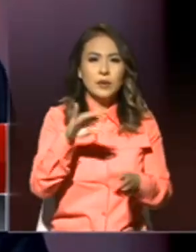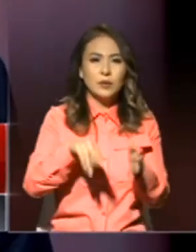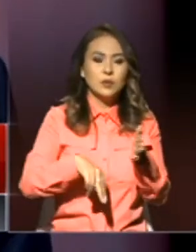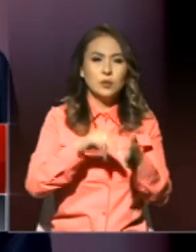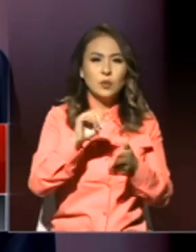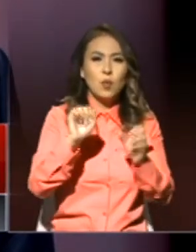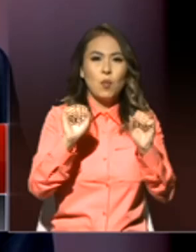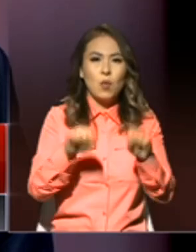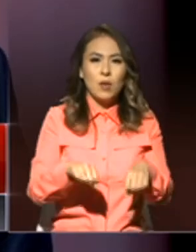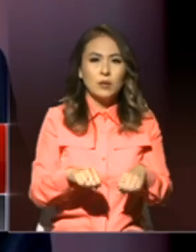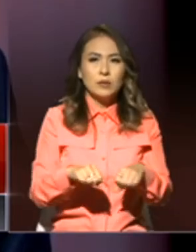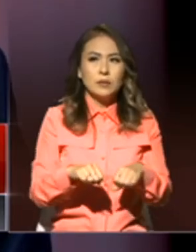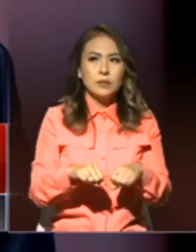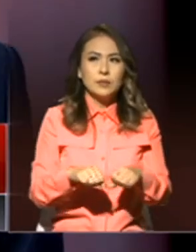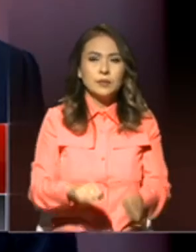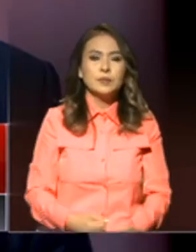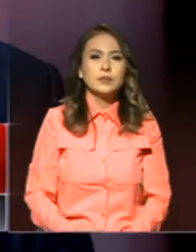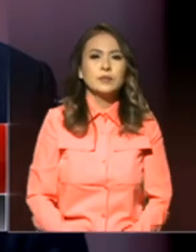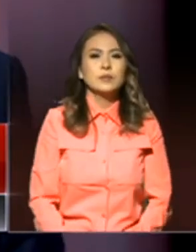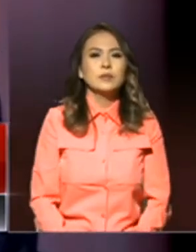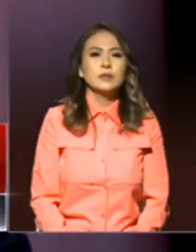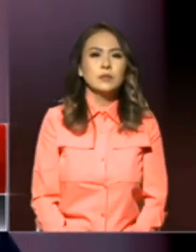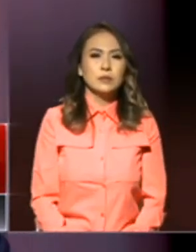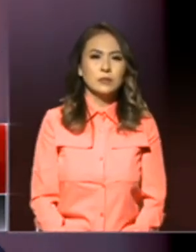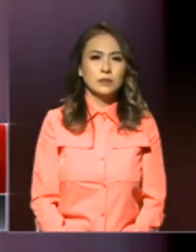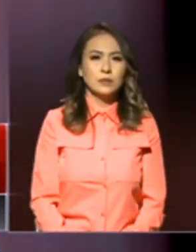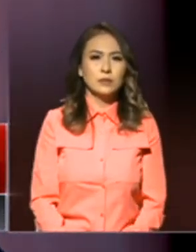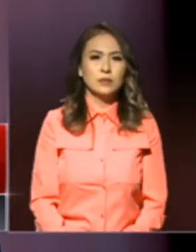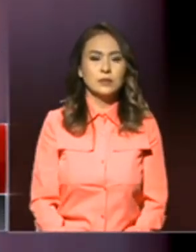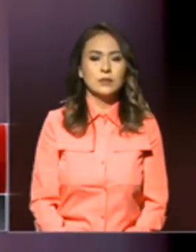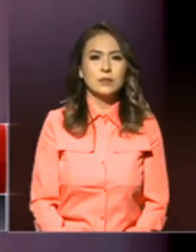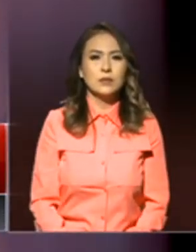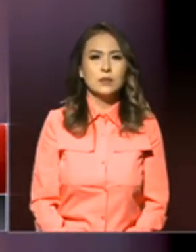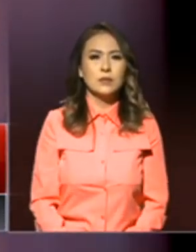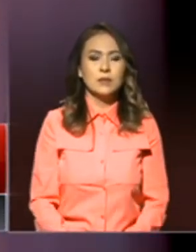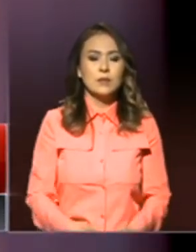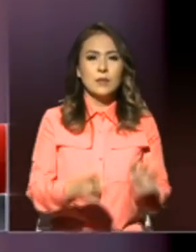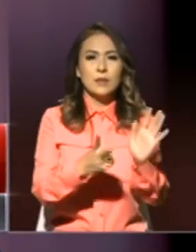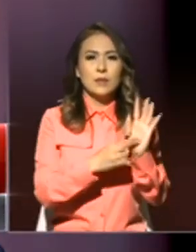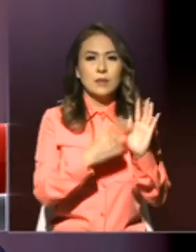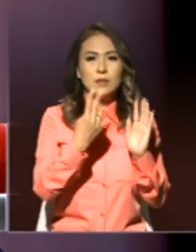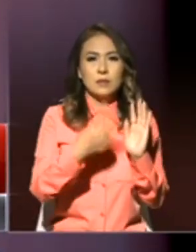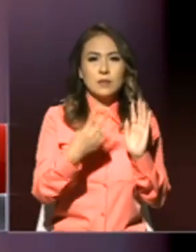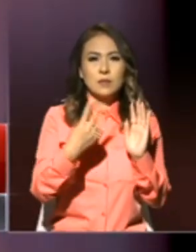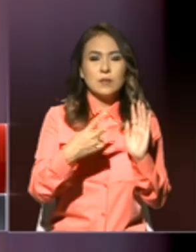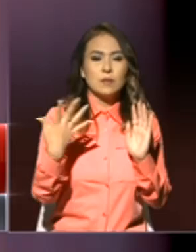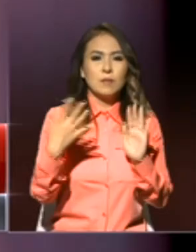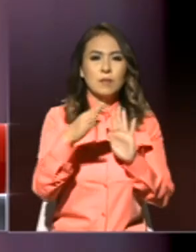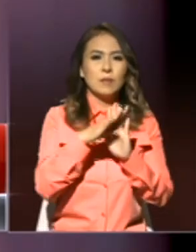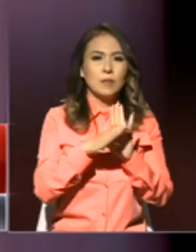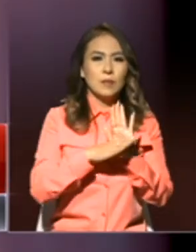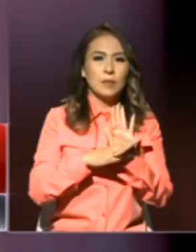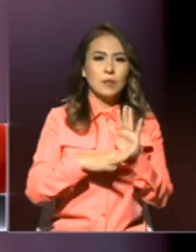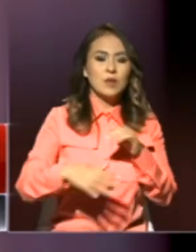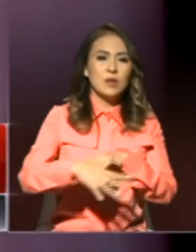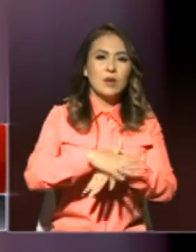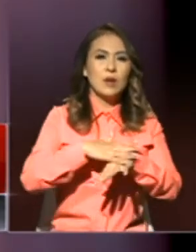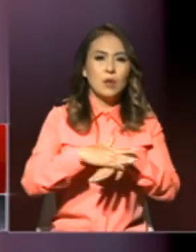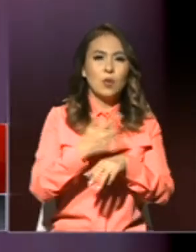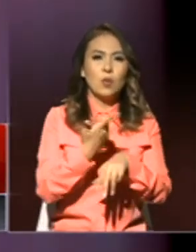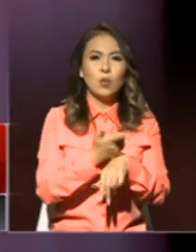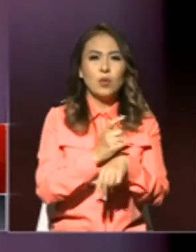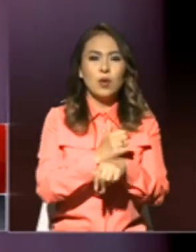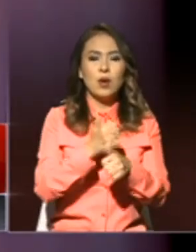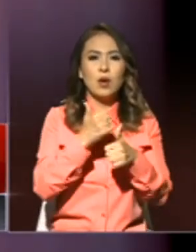ол. Мен бір екі ауыз сөз қосып кетсем, осында 7-20-25 бағдарламасы шын айту керек нарықта өте жақсы бағдарлама